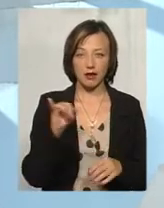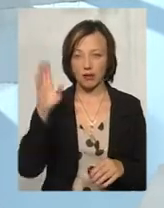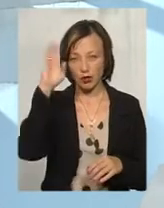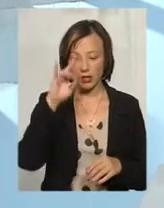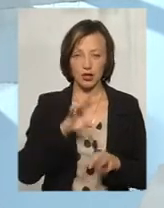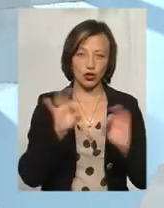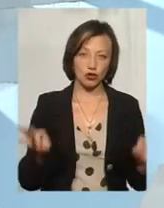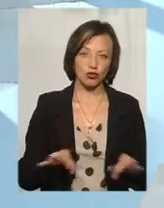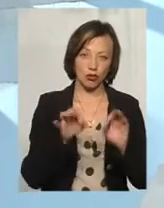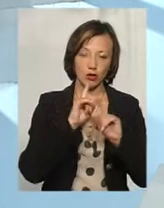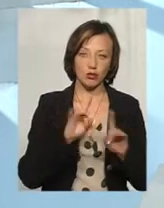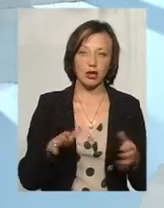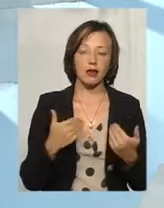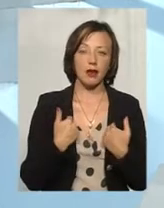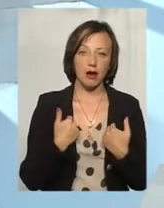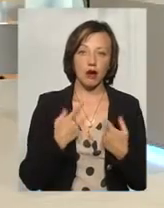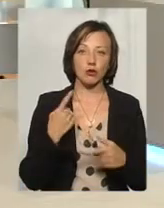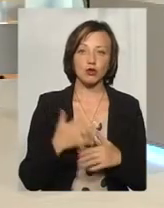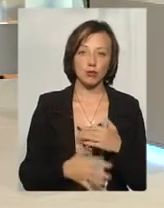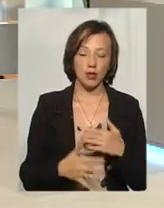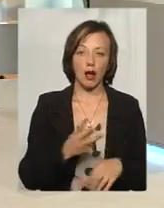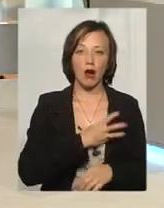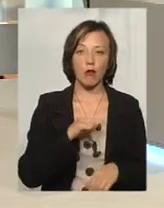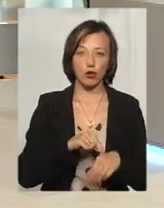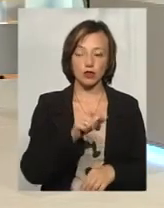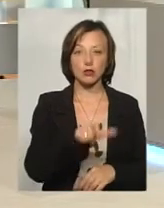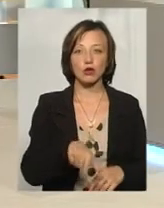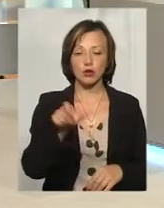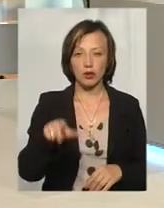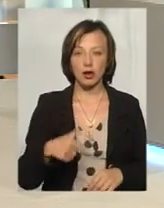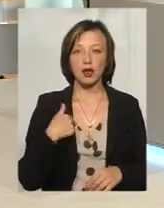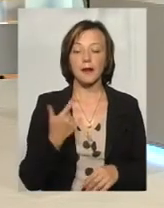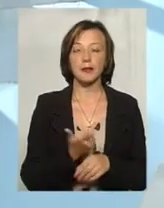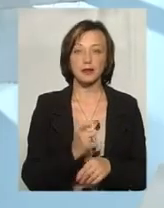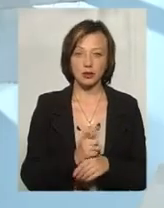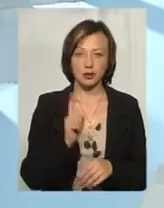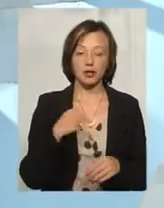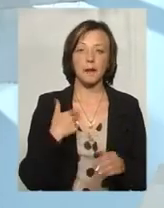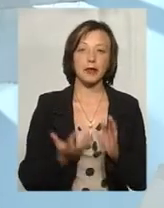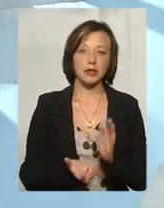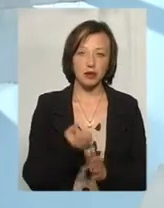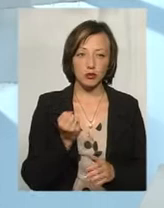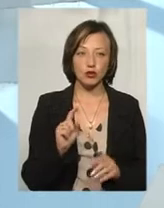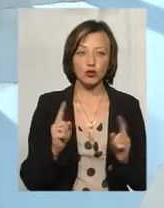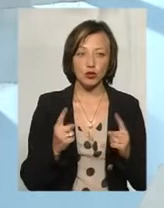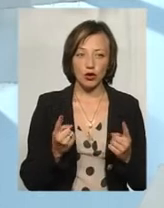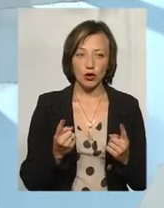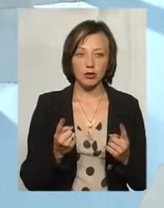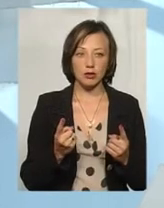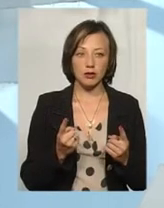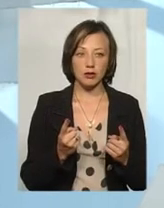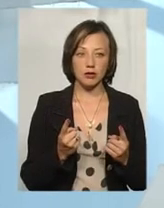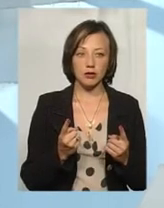води, нічого. Я розумію емоції споживача, і я їх більше того, я підтримую. Чому? Тому що